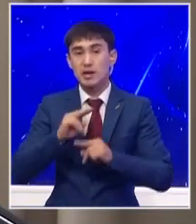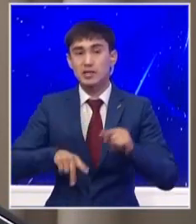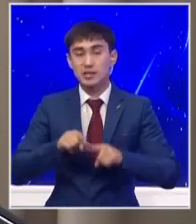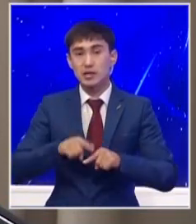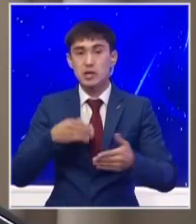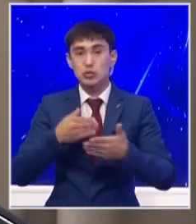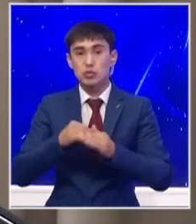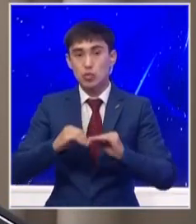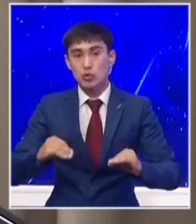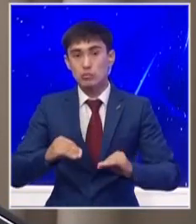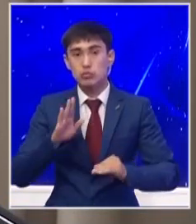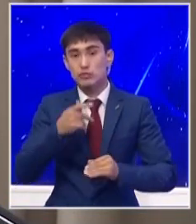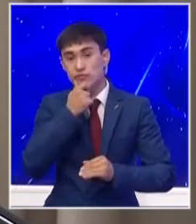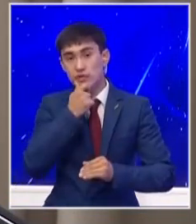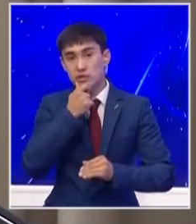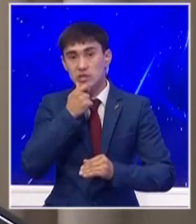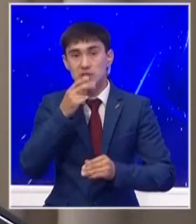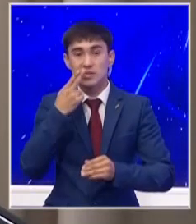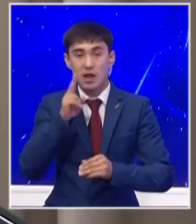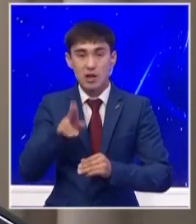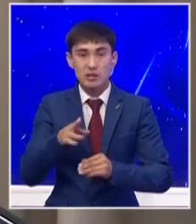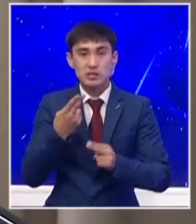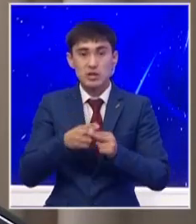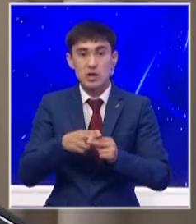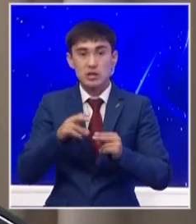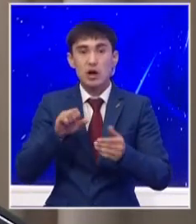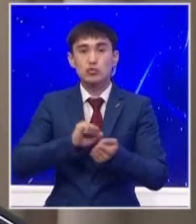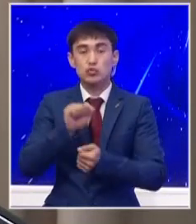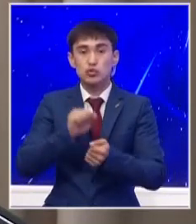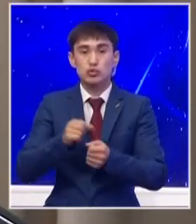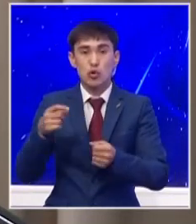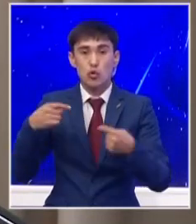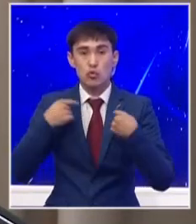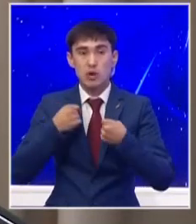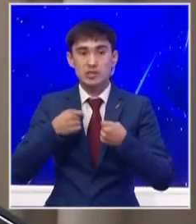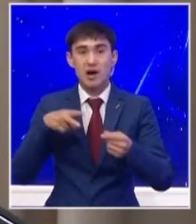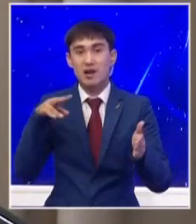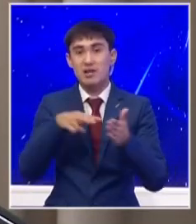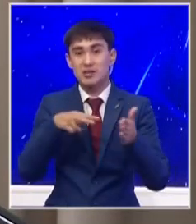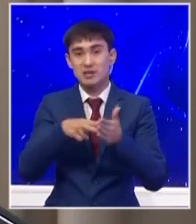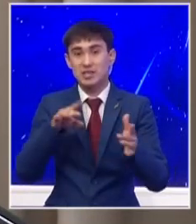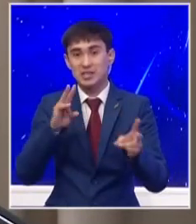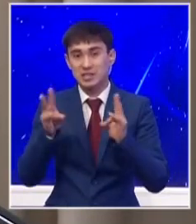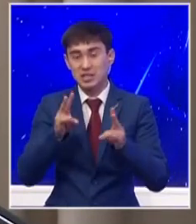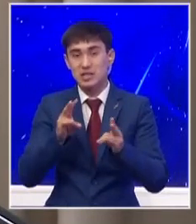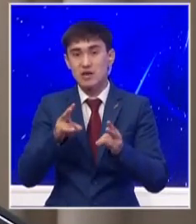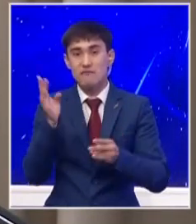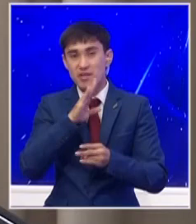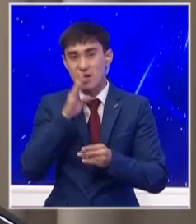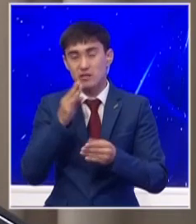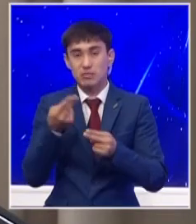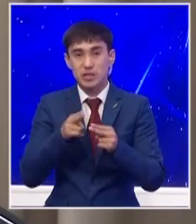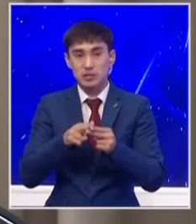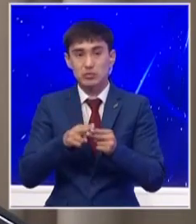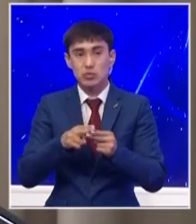дошкольник будет видеть, что дома валяются незатушенные сигареты, над огнем сушится рубашка, а розетка время от времени искрит и воняет пластмассой, то это будет вызывать в